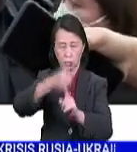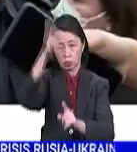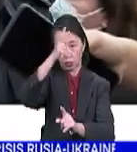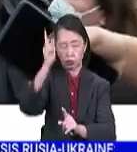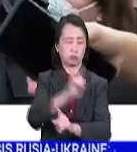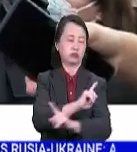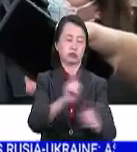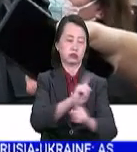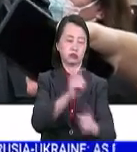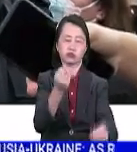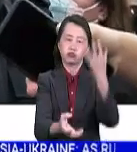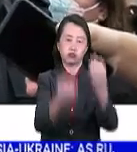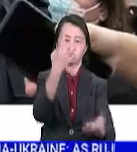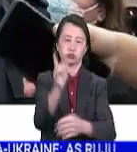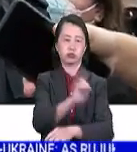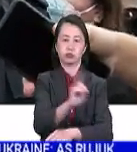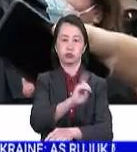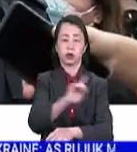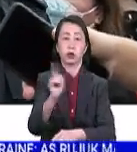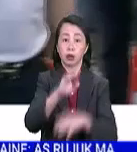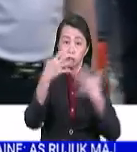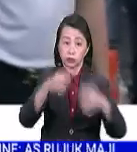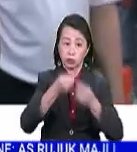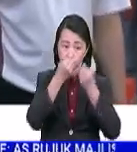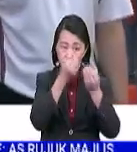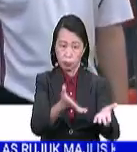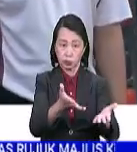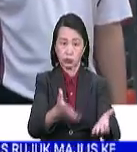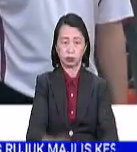ini sepertimana yang telah dikeluarkan